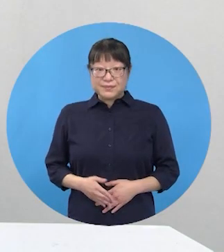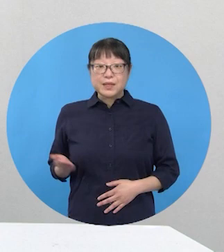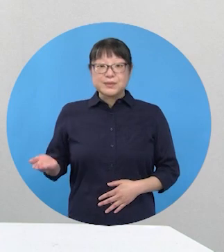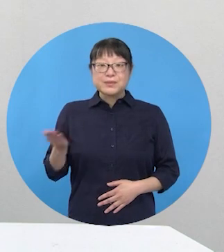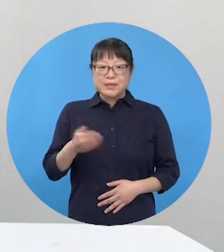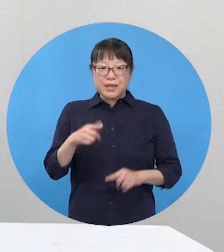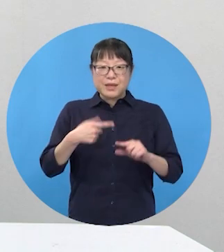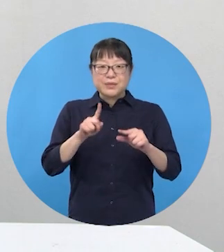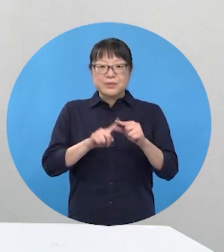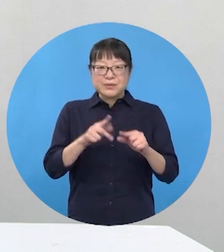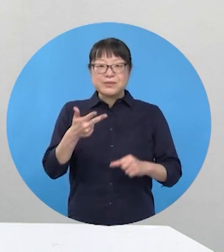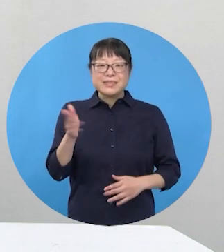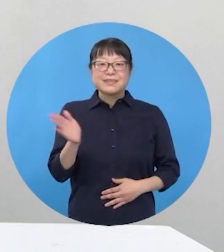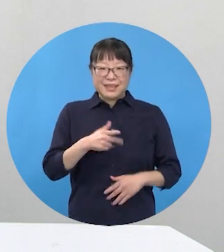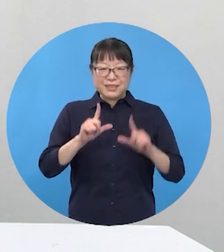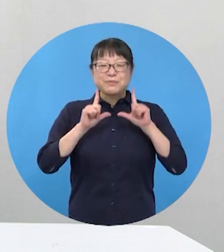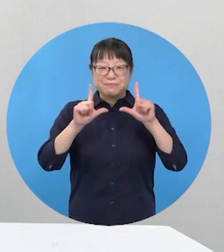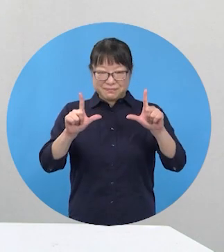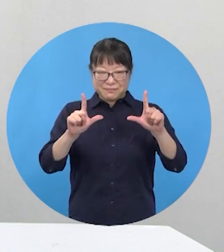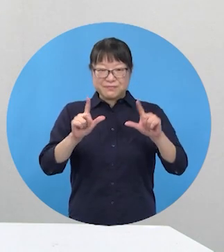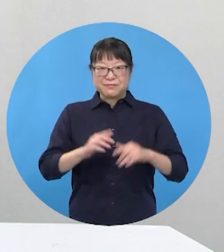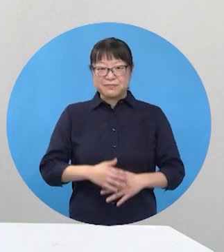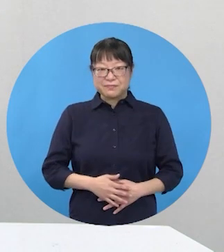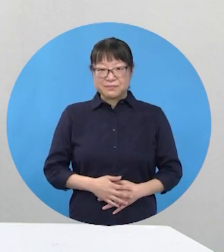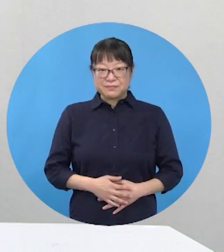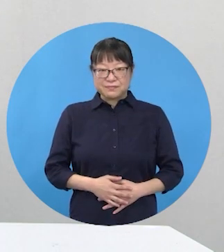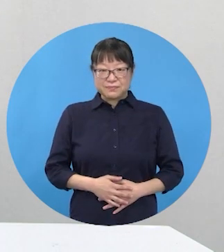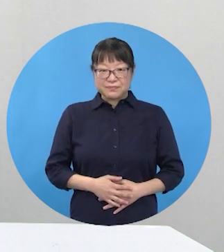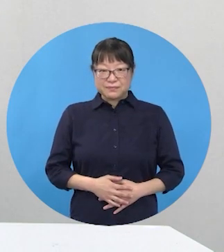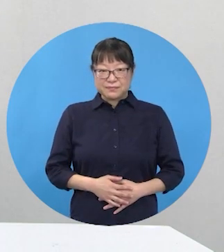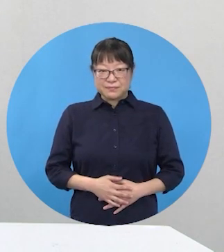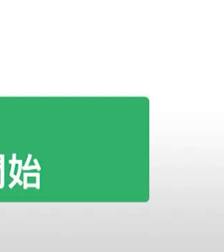続いてはその他の府中市からのお知らせです。